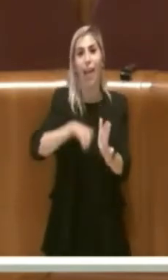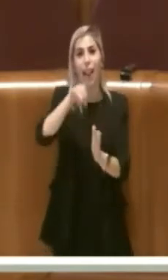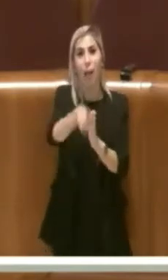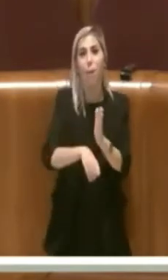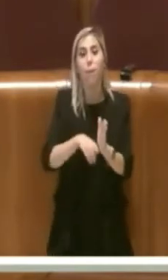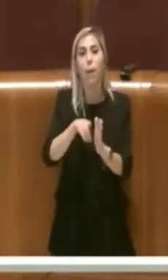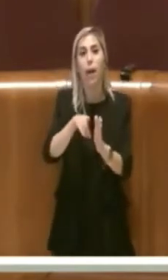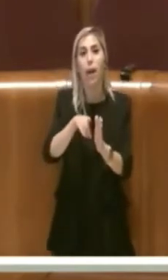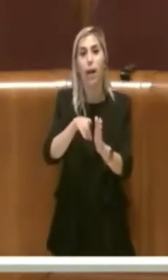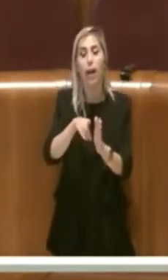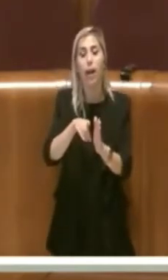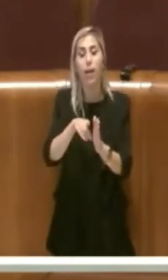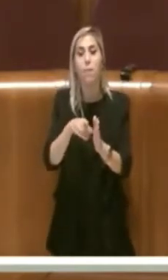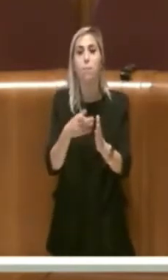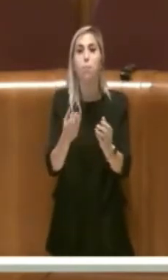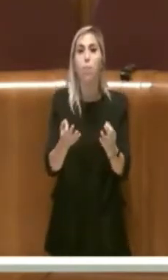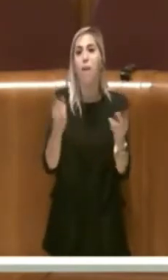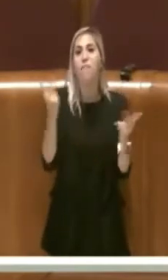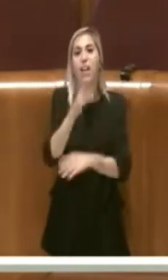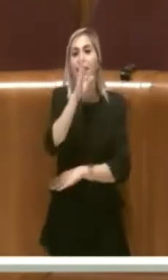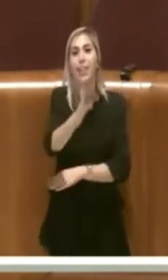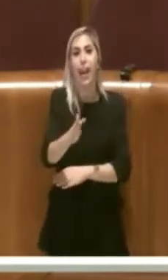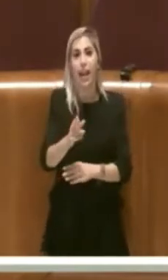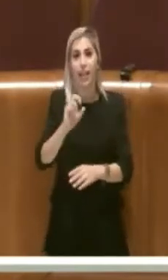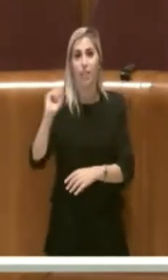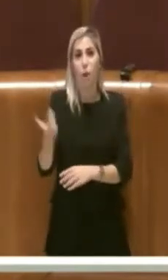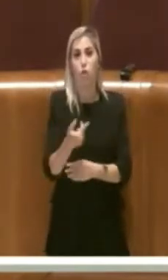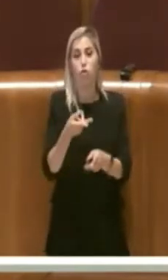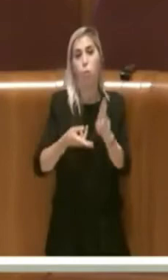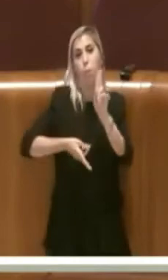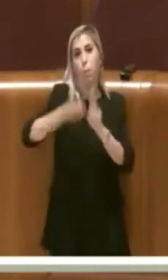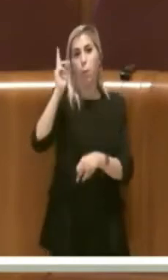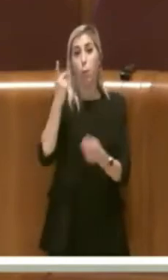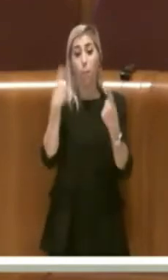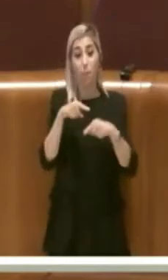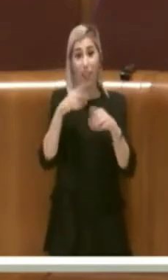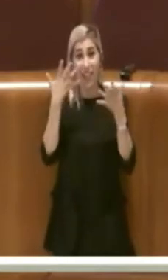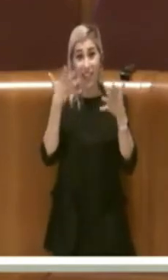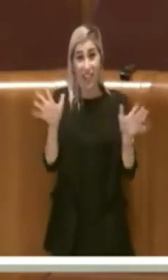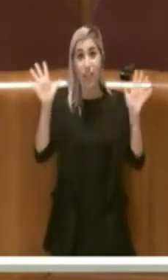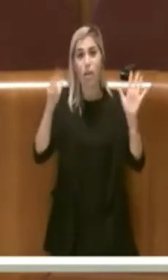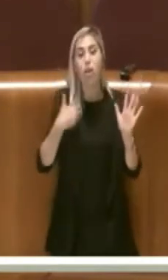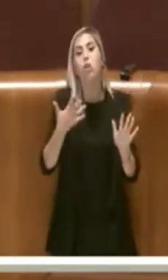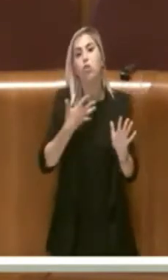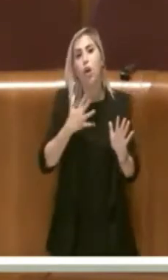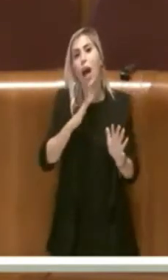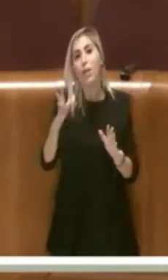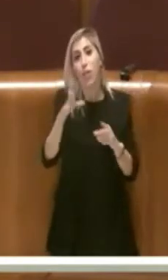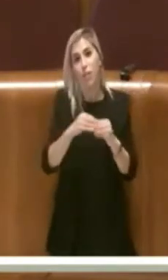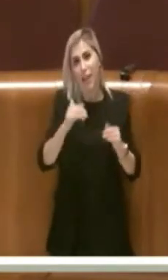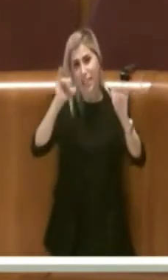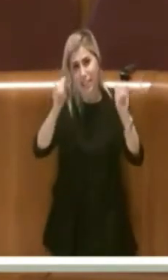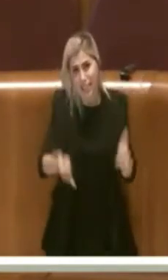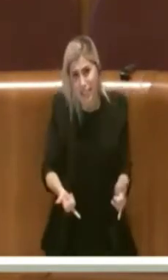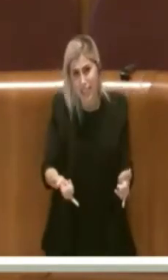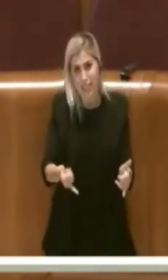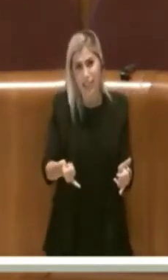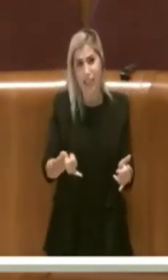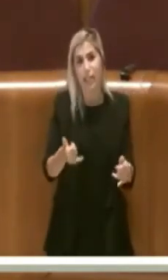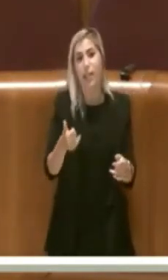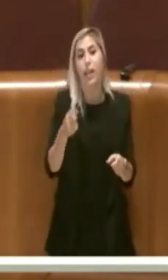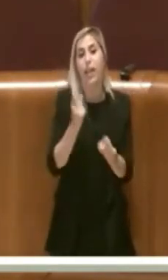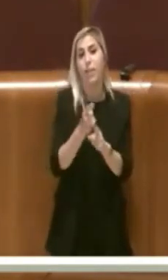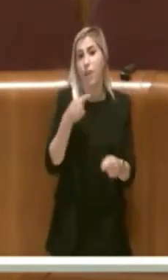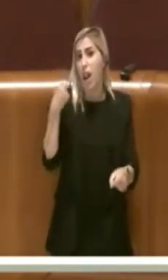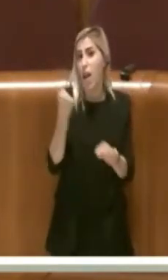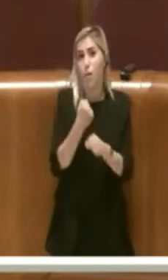più, in maniera molto più veloce. Detto questo, sì, c'è altro da fare in città, certo c'è sempre da fare in